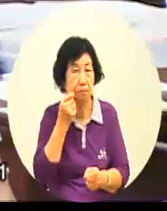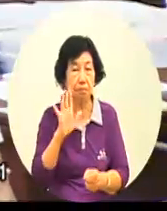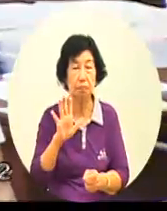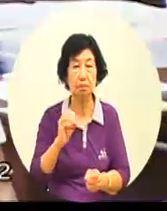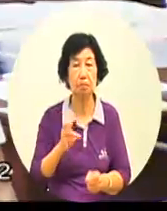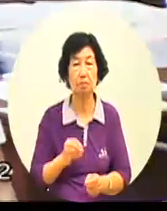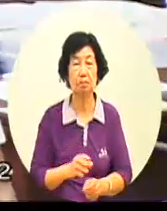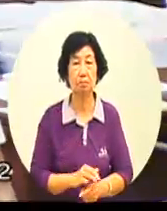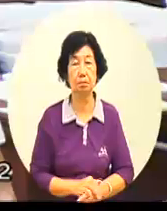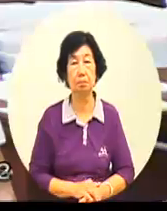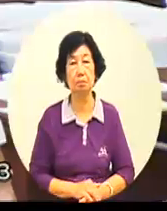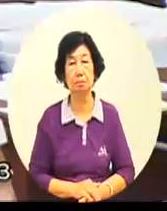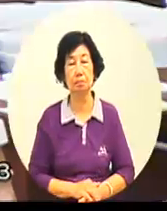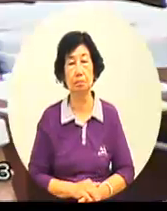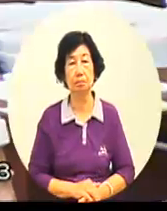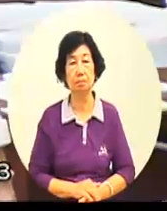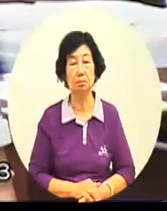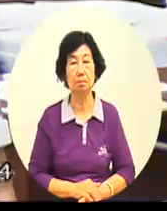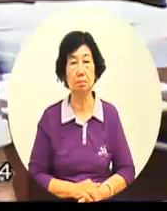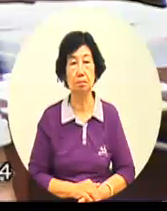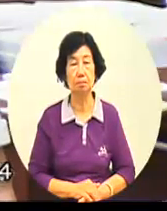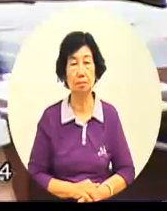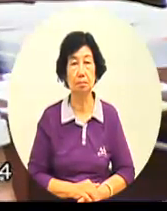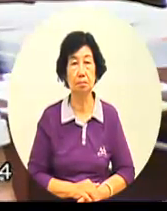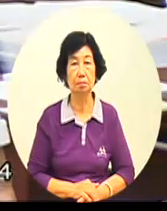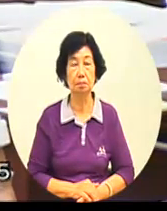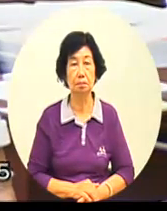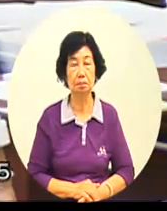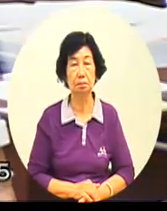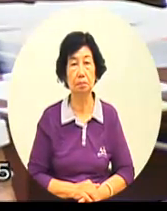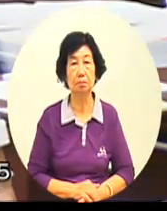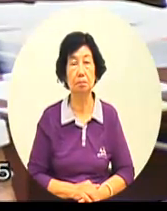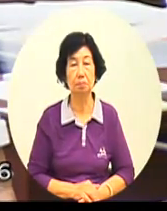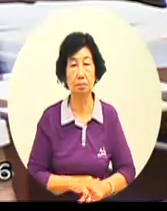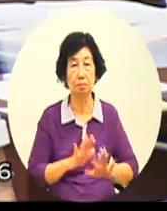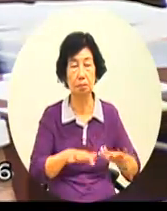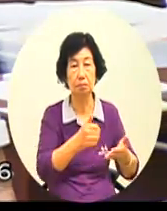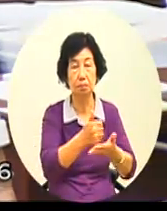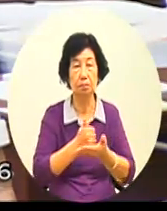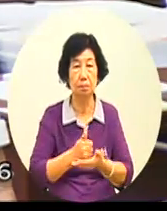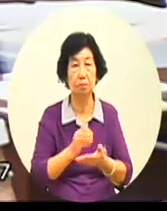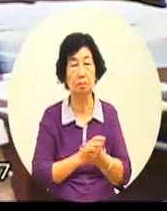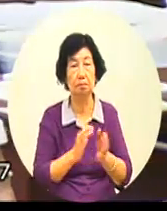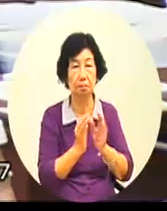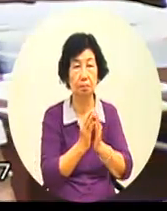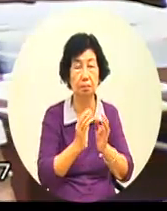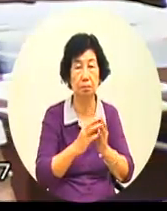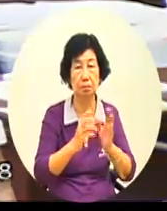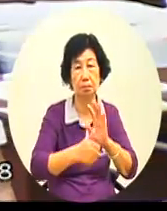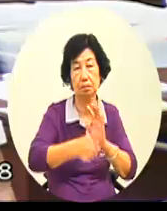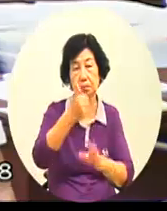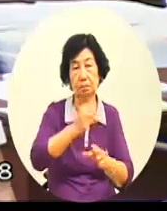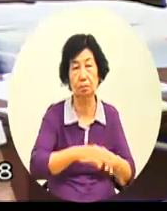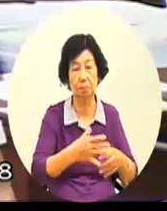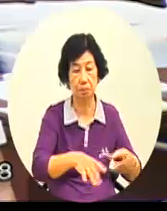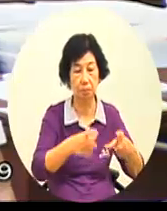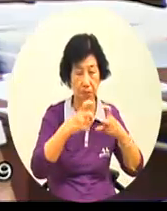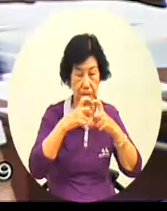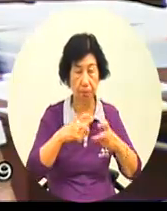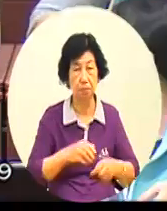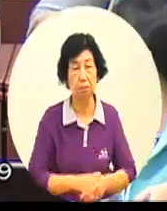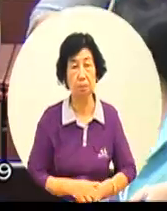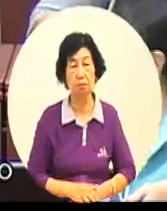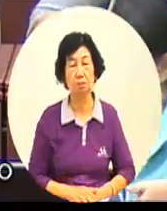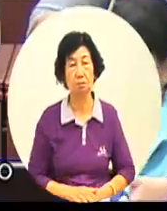这个部分呢，大概就请我们的姚局长来这个说明一下。 啊，请姚局长答